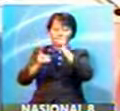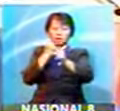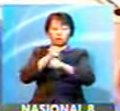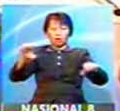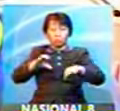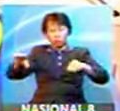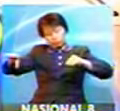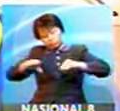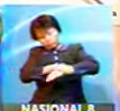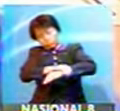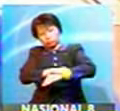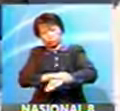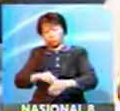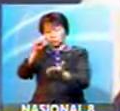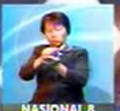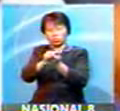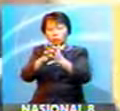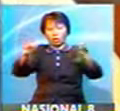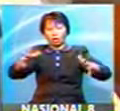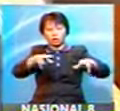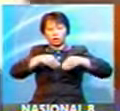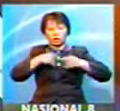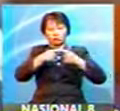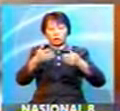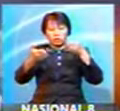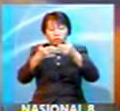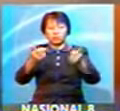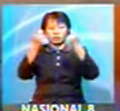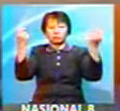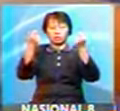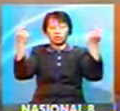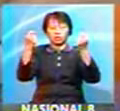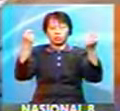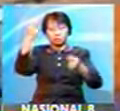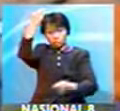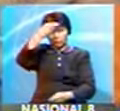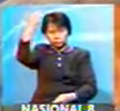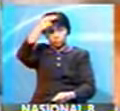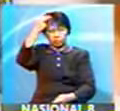pembuatan sarung parang, tempahan paling banyak diterima apabila menjelang Hari Raya Aidil Adha.